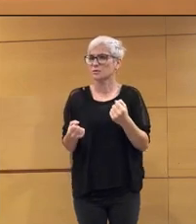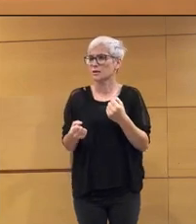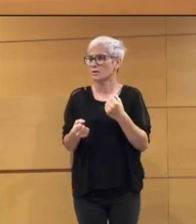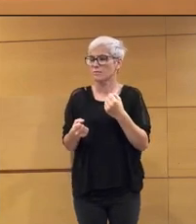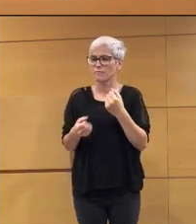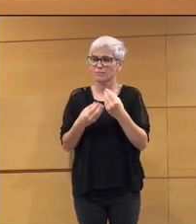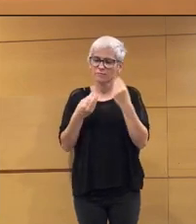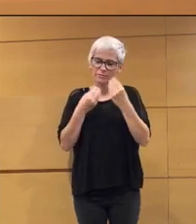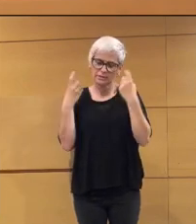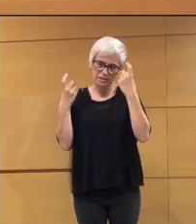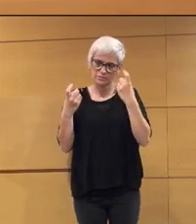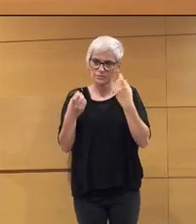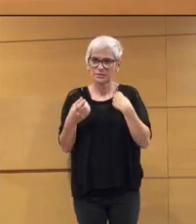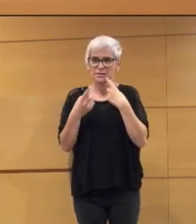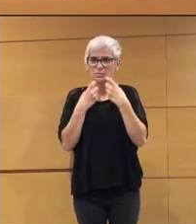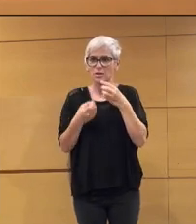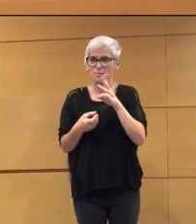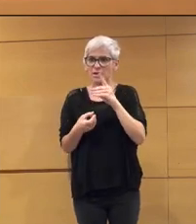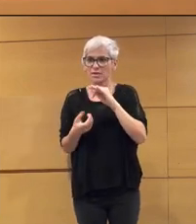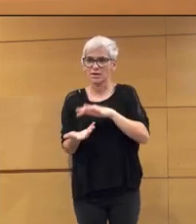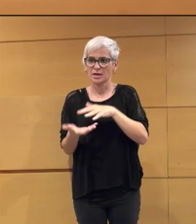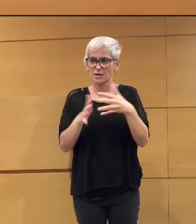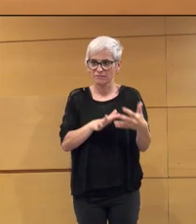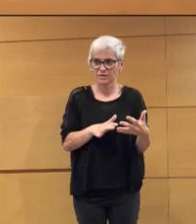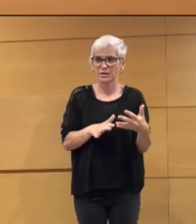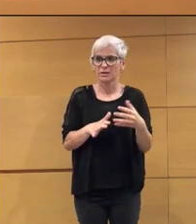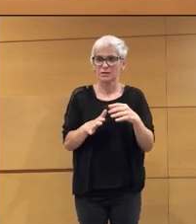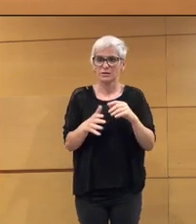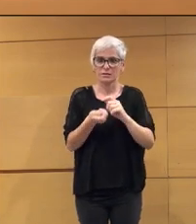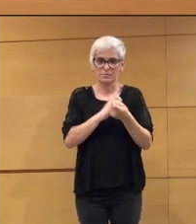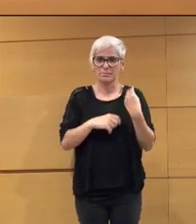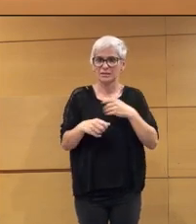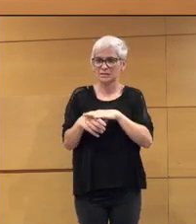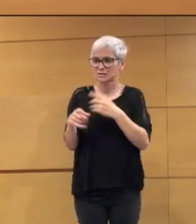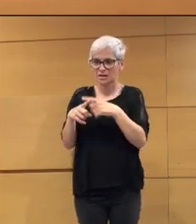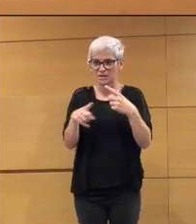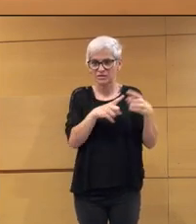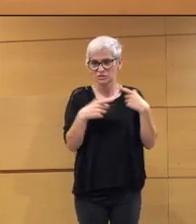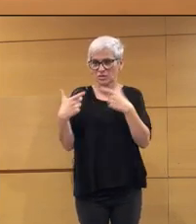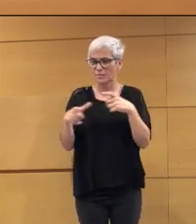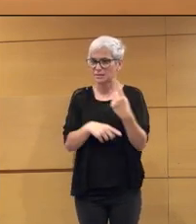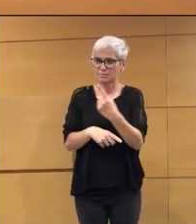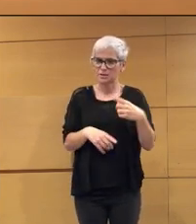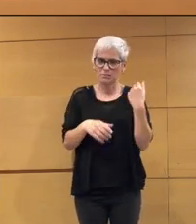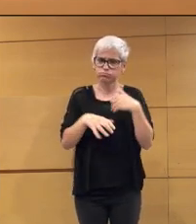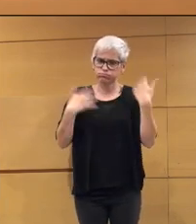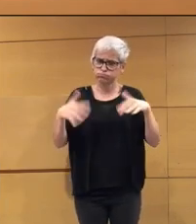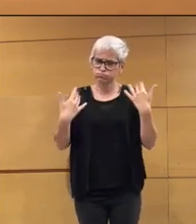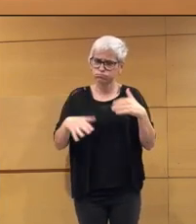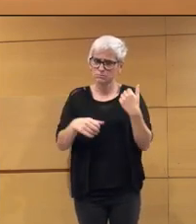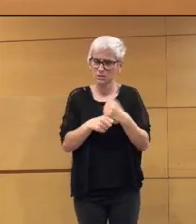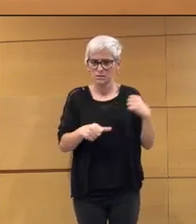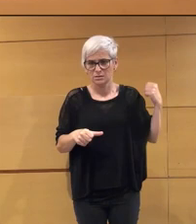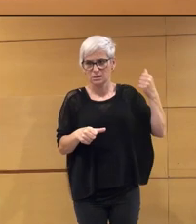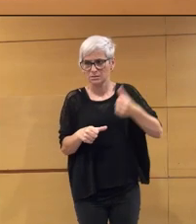passar els formularis PDF a formularis HTML. Les àrees d'organització dels departaments han fet una feina